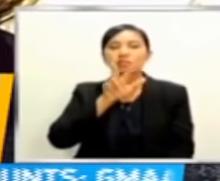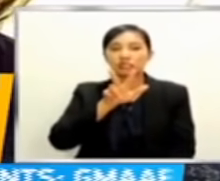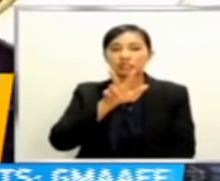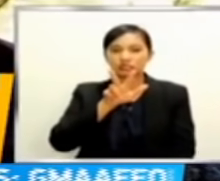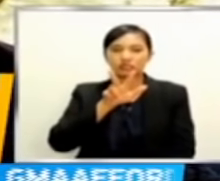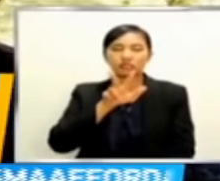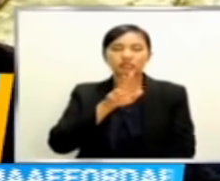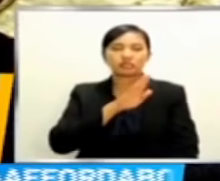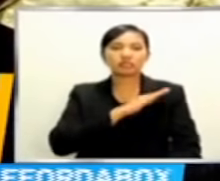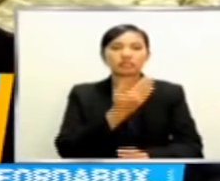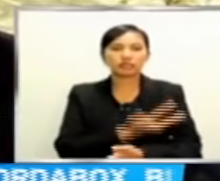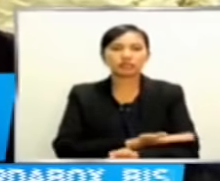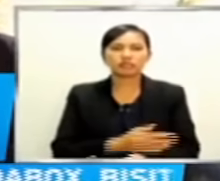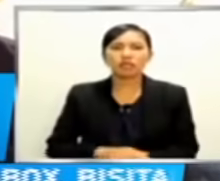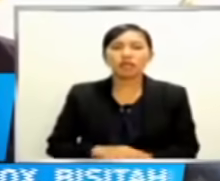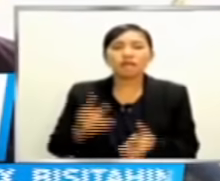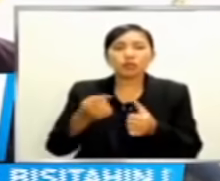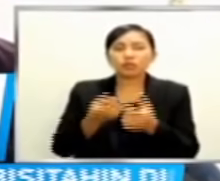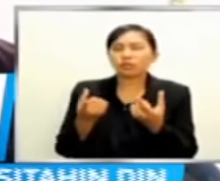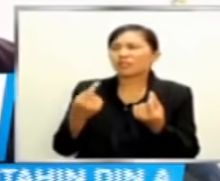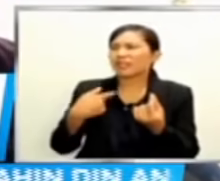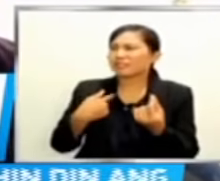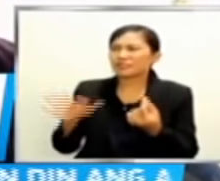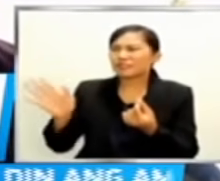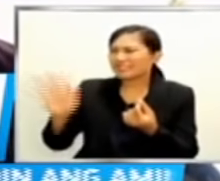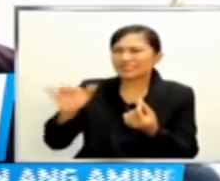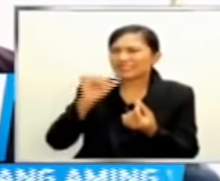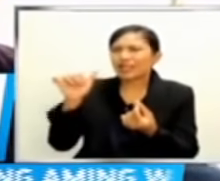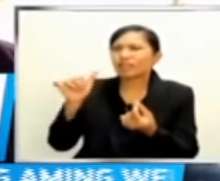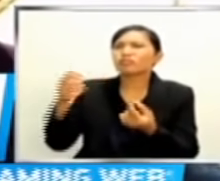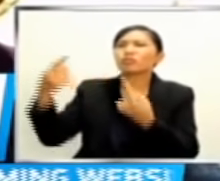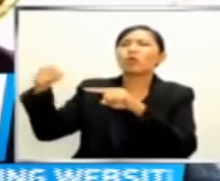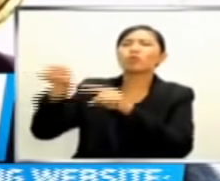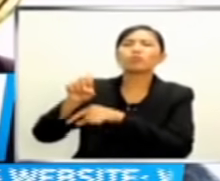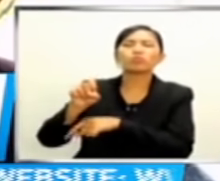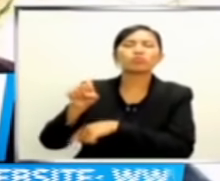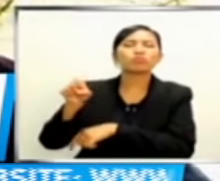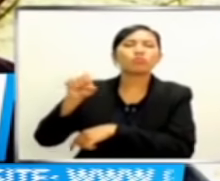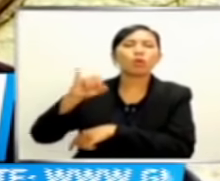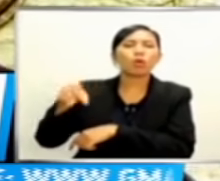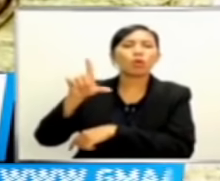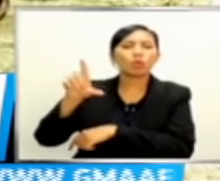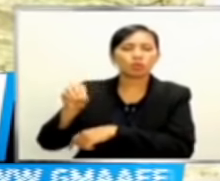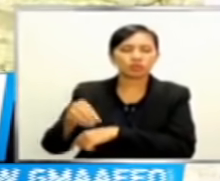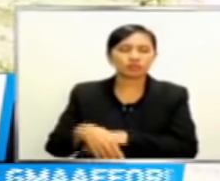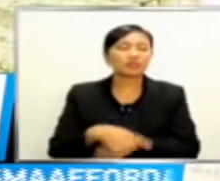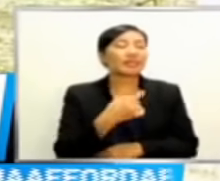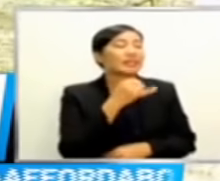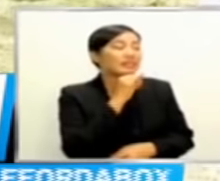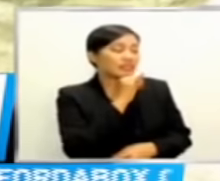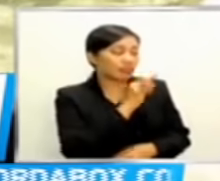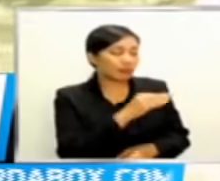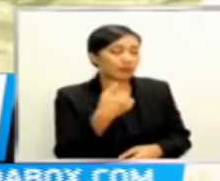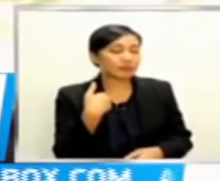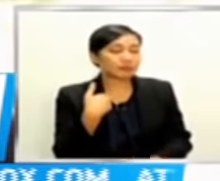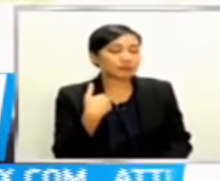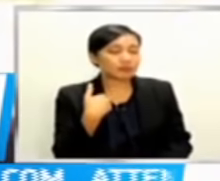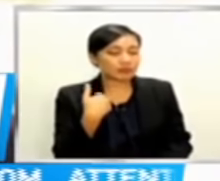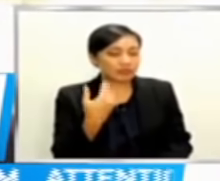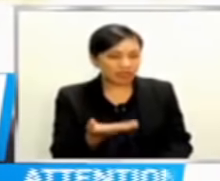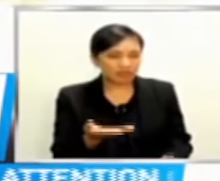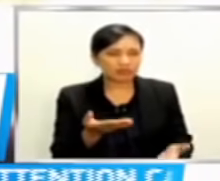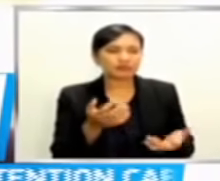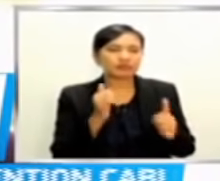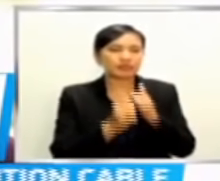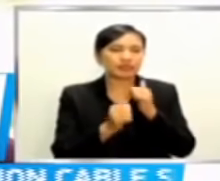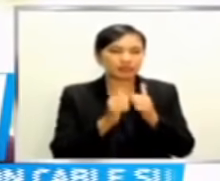Unang-una din discourage ko siyang pumunta sa hulo. Pero sabi niya, kung oras mo na talaga. Kung mamamatay eh, mamatay. Hiram lang